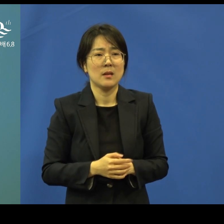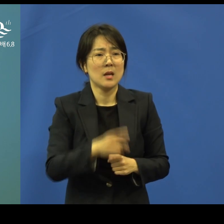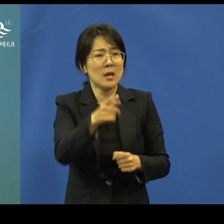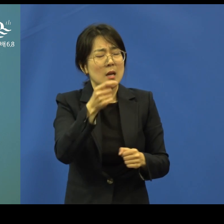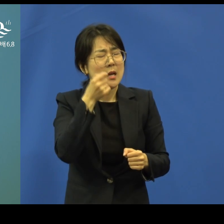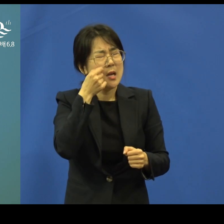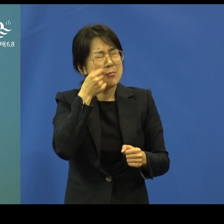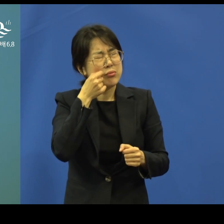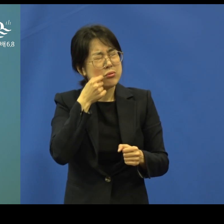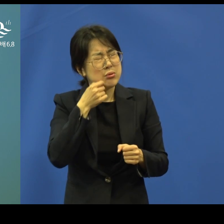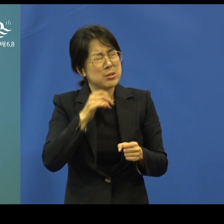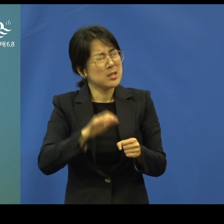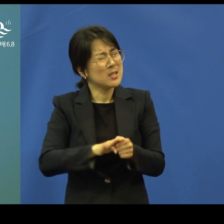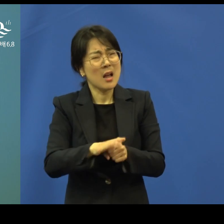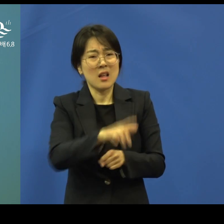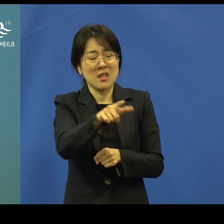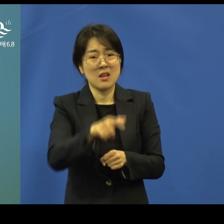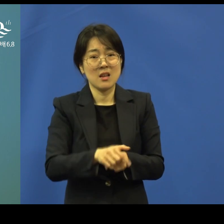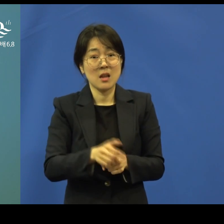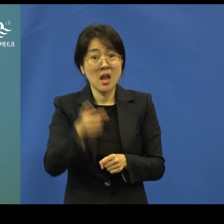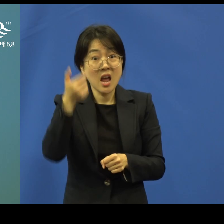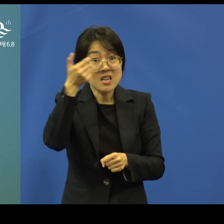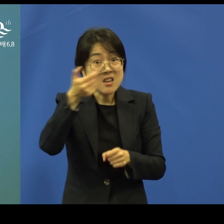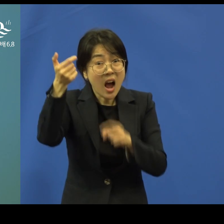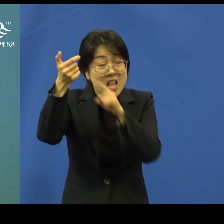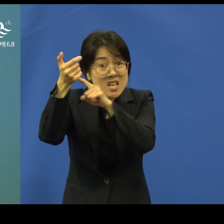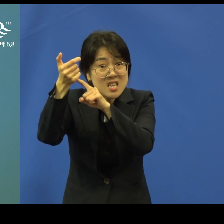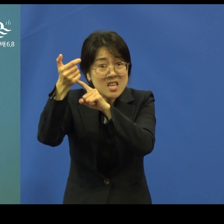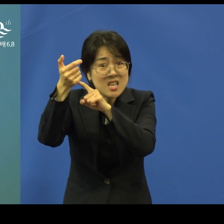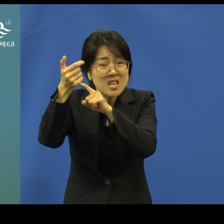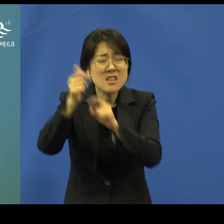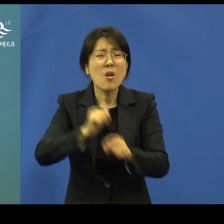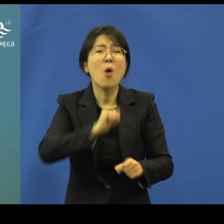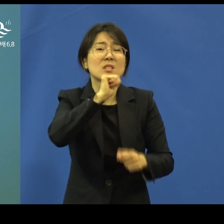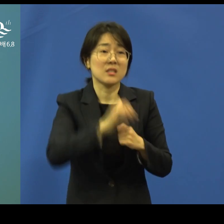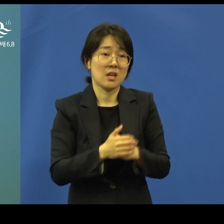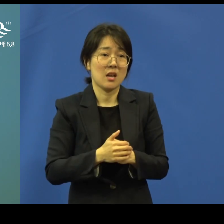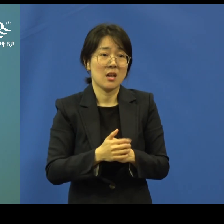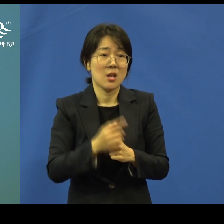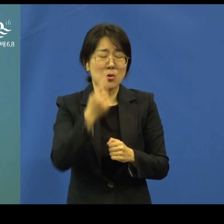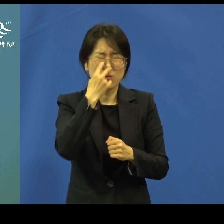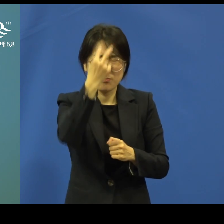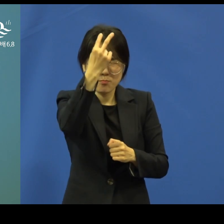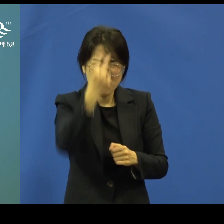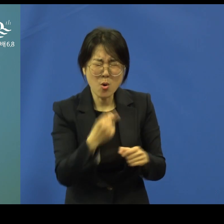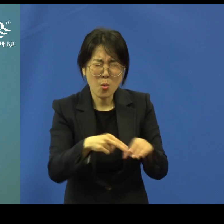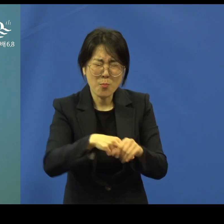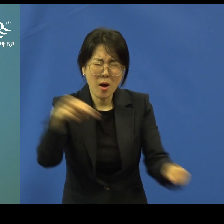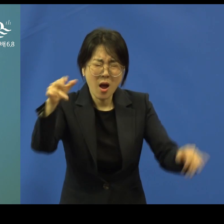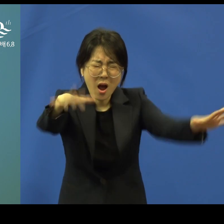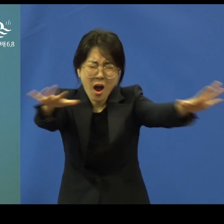가련하다. 가난하다. 눈먼 자들이다. 벌거벗은 상태다.